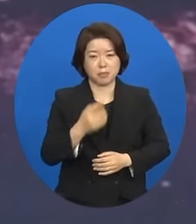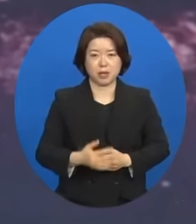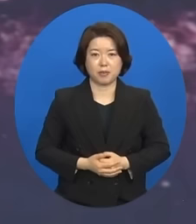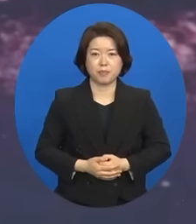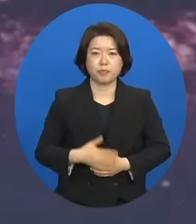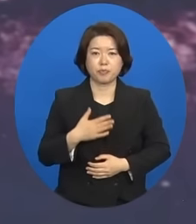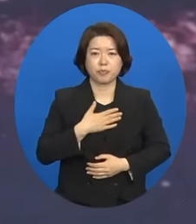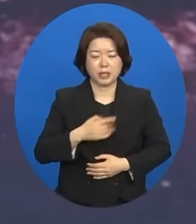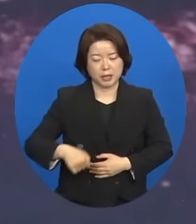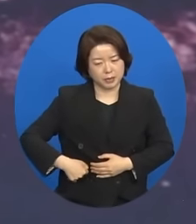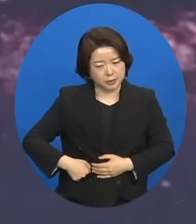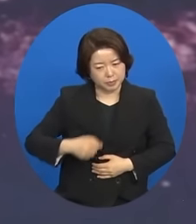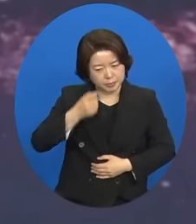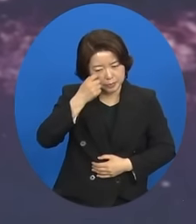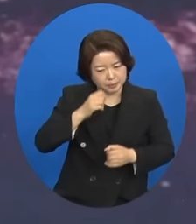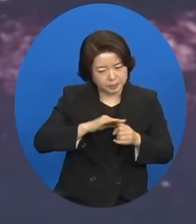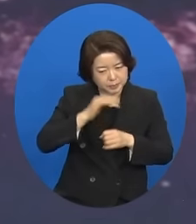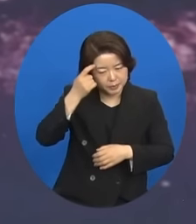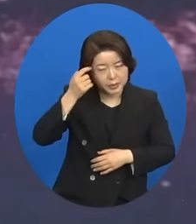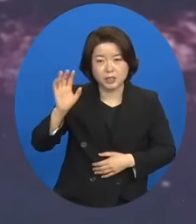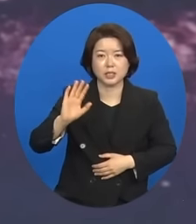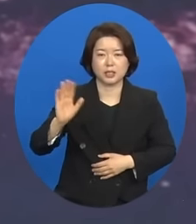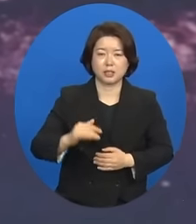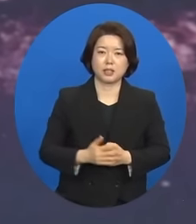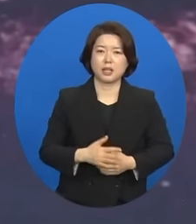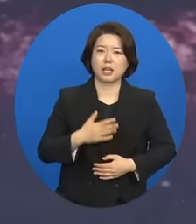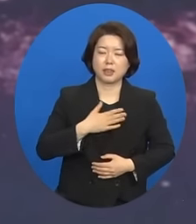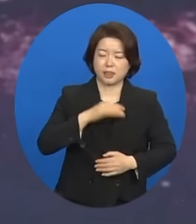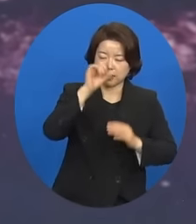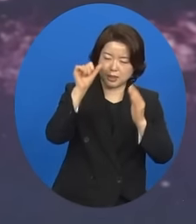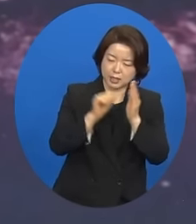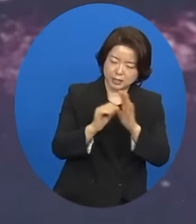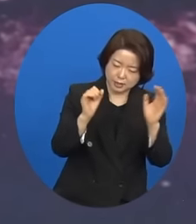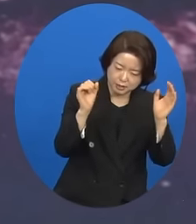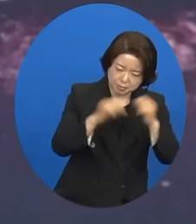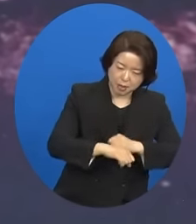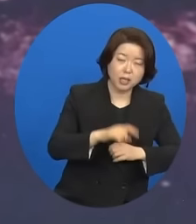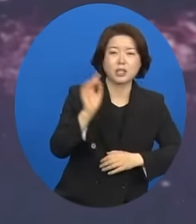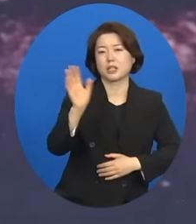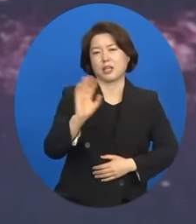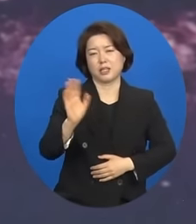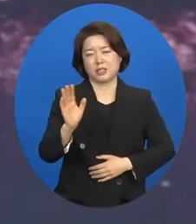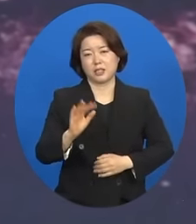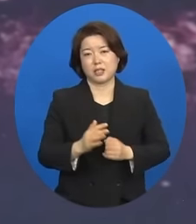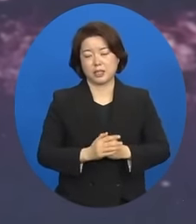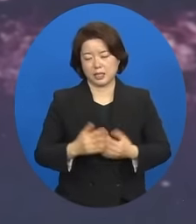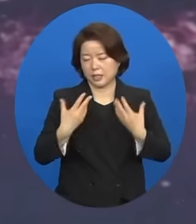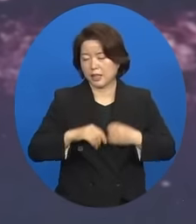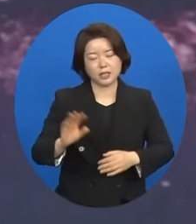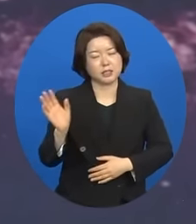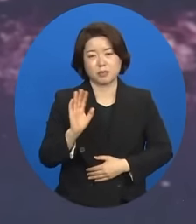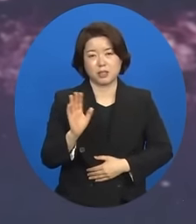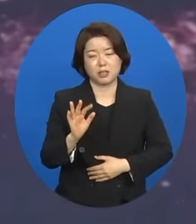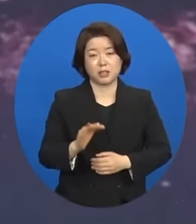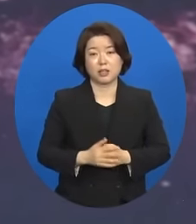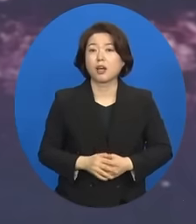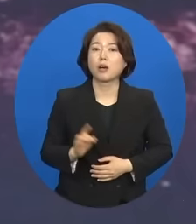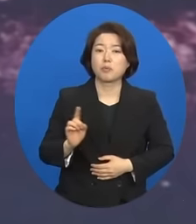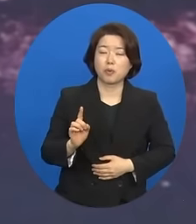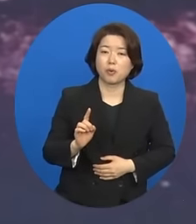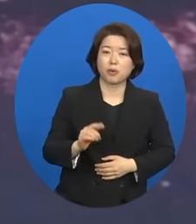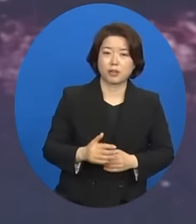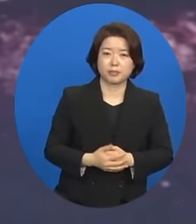자기 연민에 빠지지 않았어요 아 내가 나의 인생은 망했어 막 이런게 아니라 낙심한 것도 아닙니다 이렇게